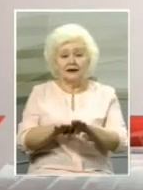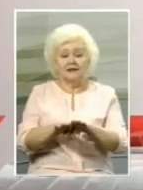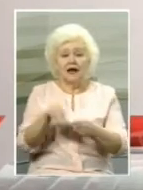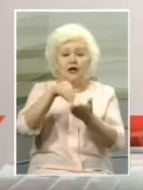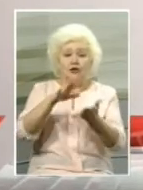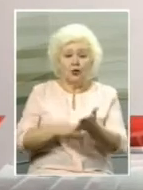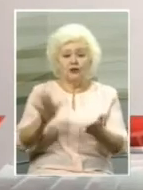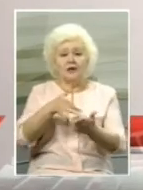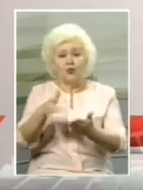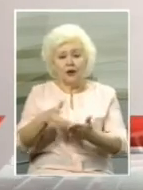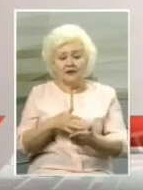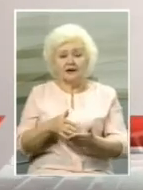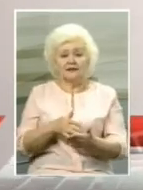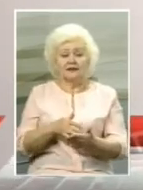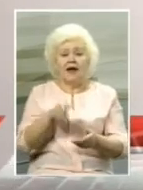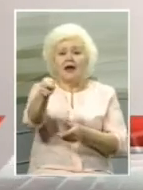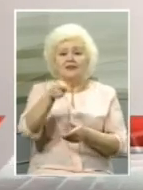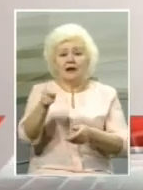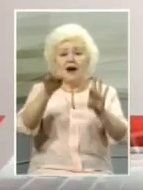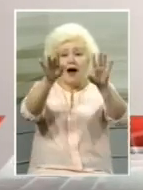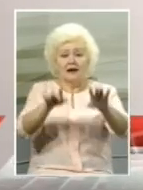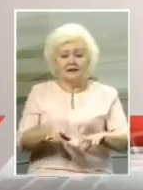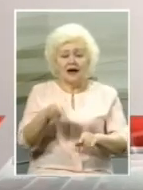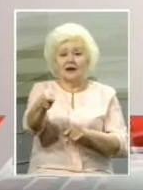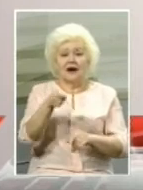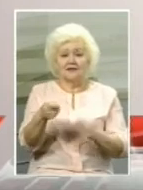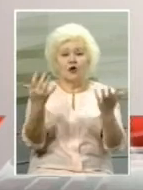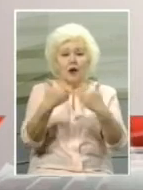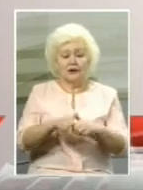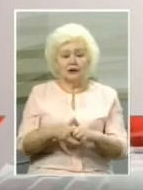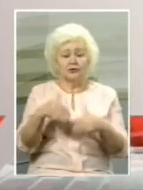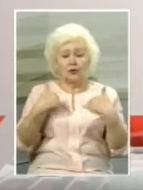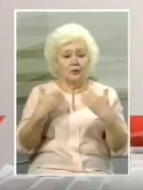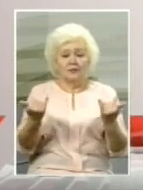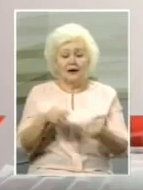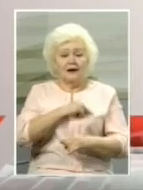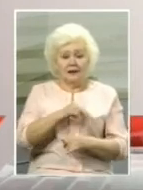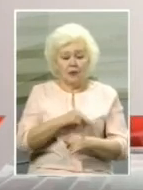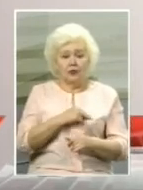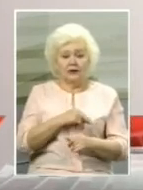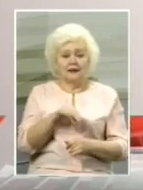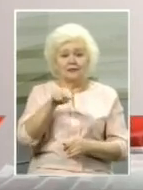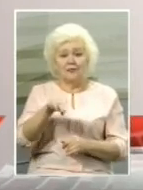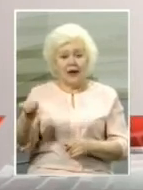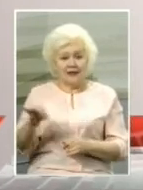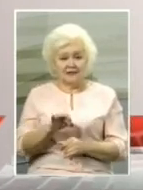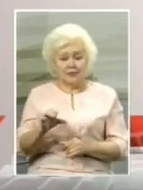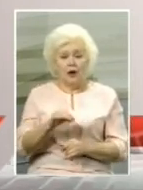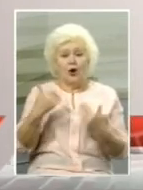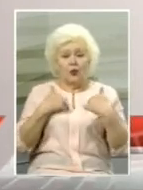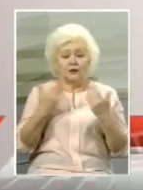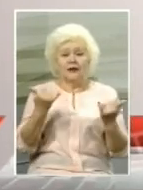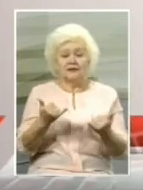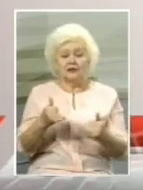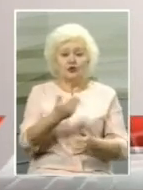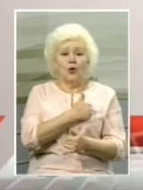учеты бухгалтерские на кассах, кассовую аппаратуру. Мы же работаем с НДС. У нас еще будет